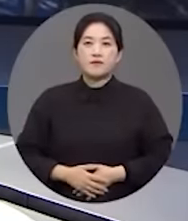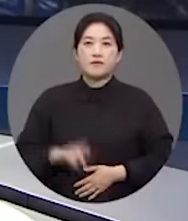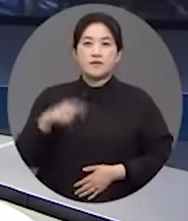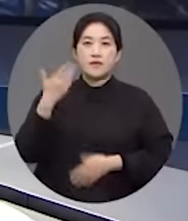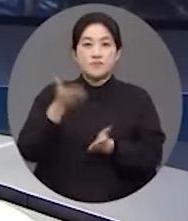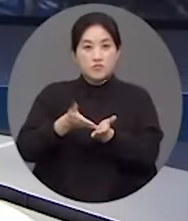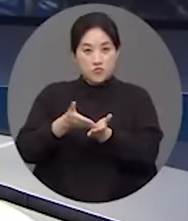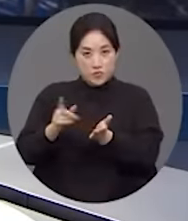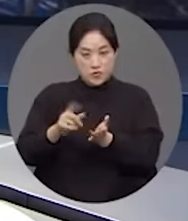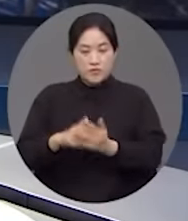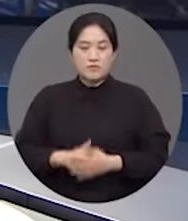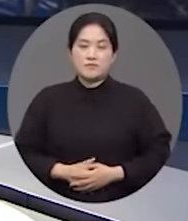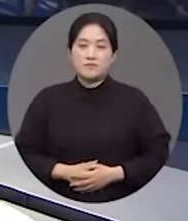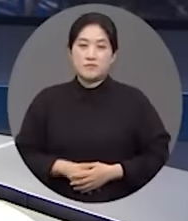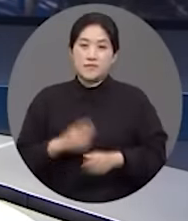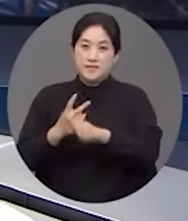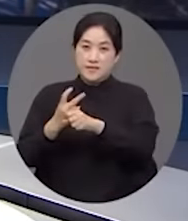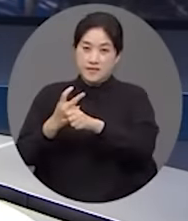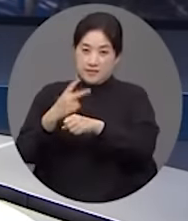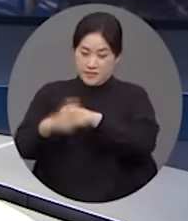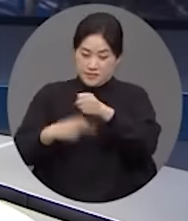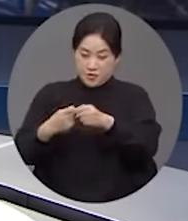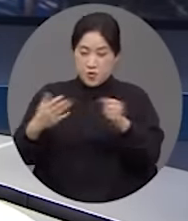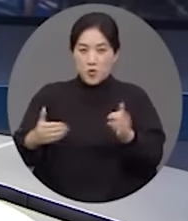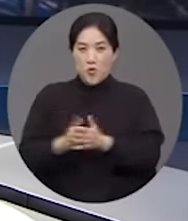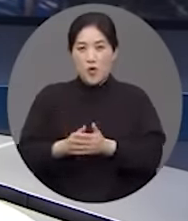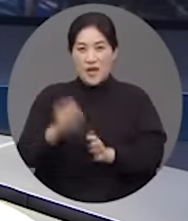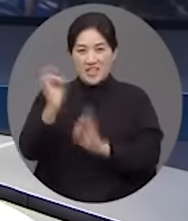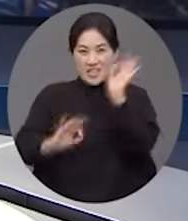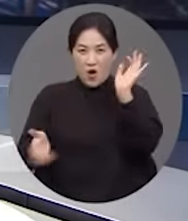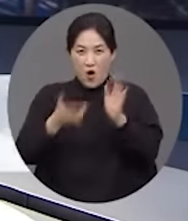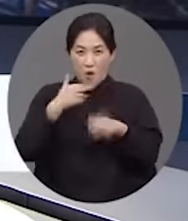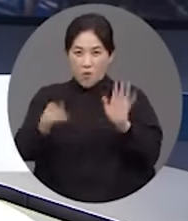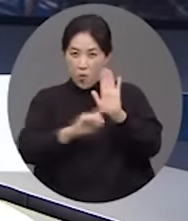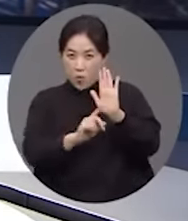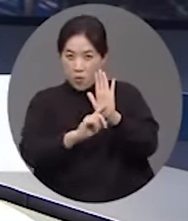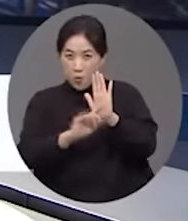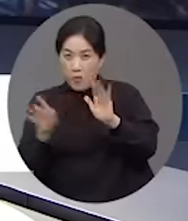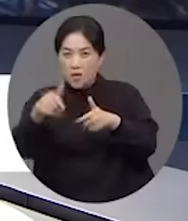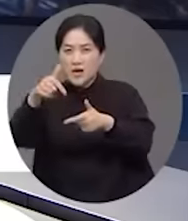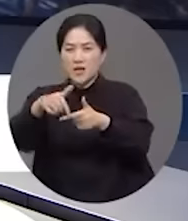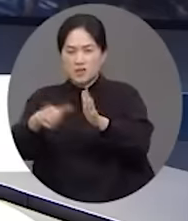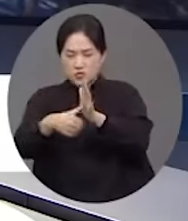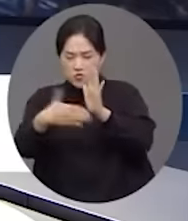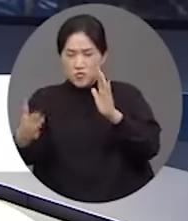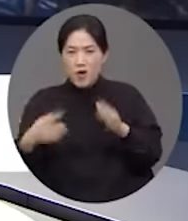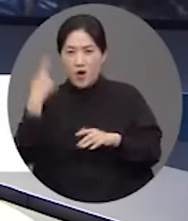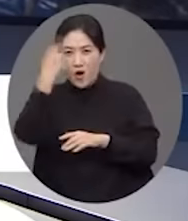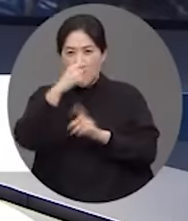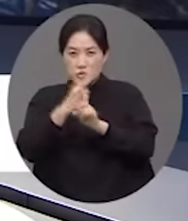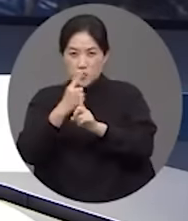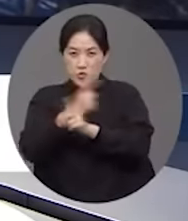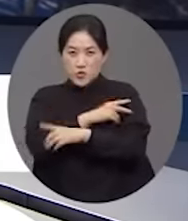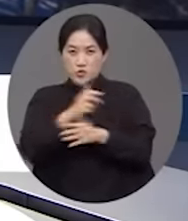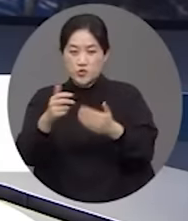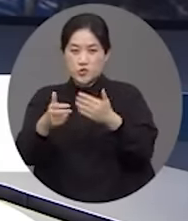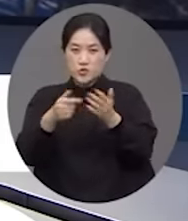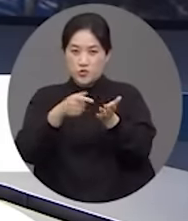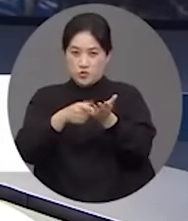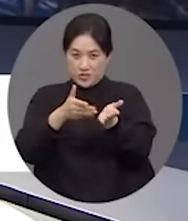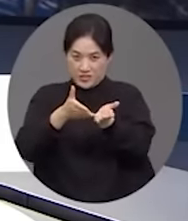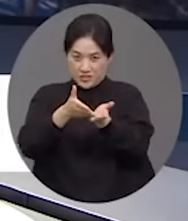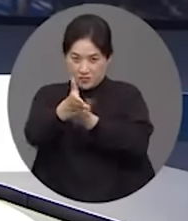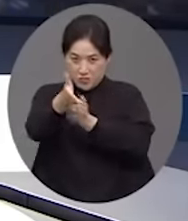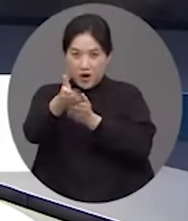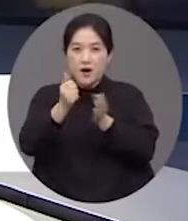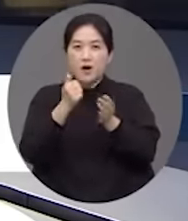소식 전해드리겠습니다. 12년 무사고라고 홍보를 해왔던 서울 강남의 한 유명 성형외과에서 안면 윤곽 수술을